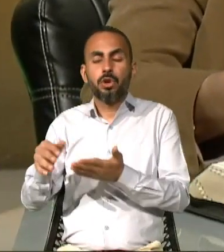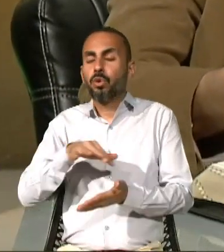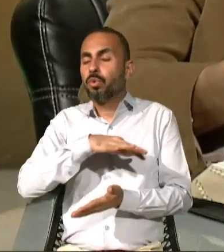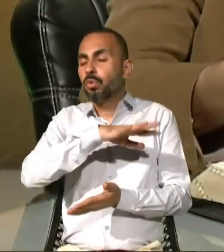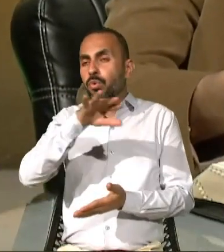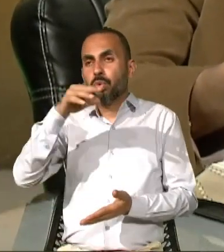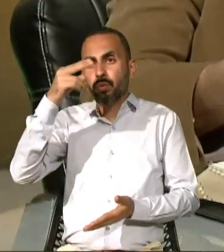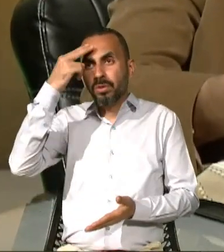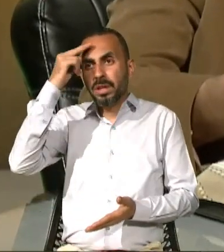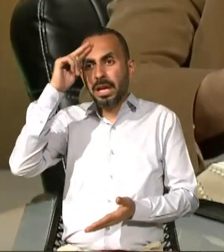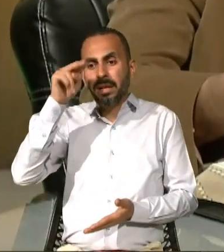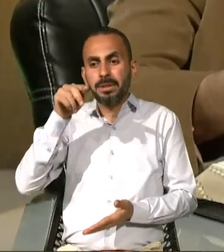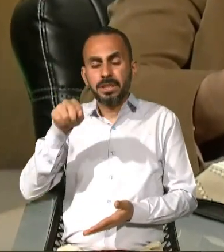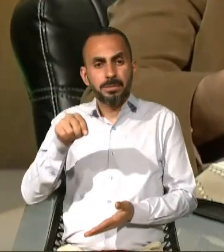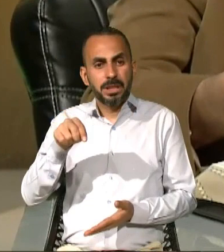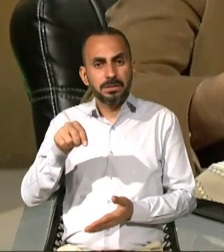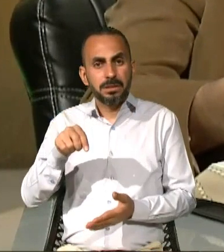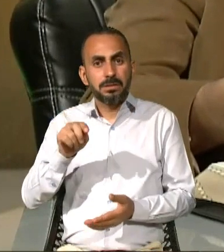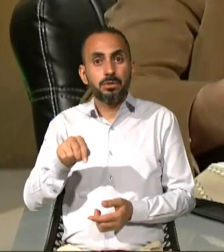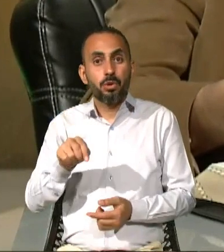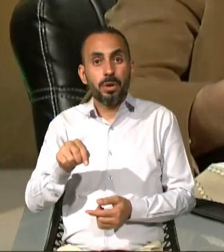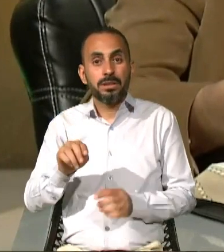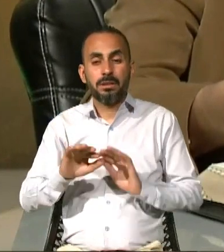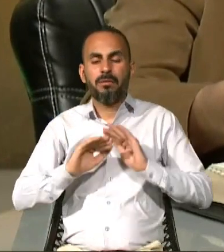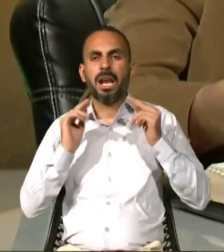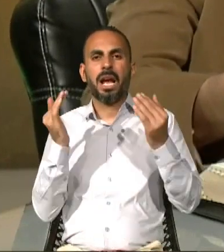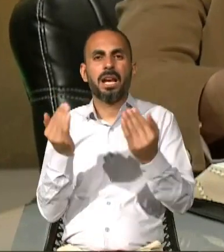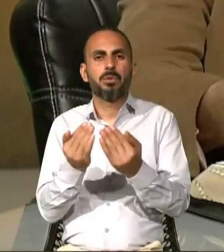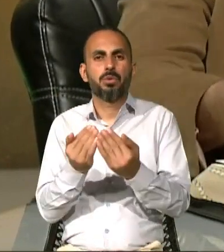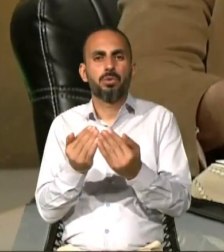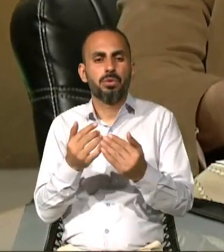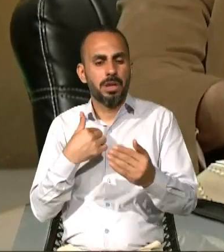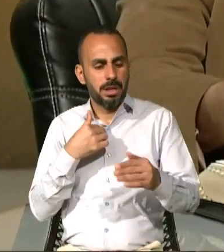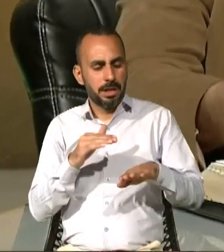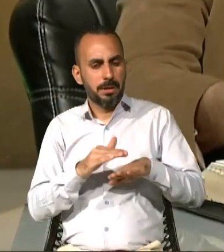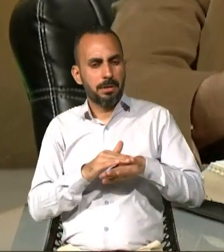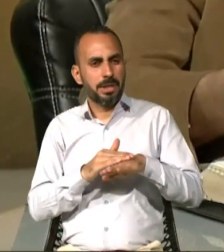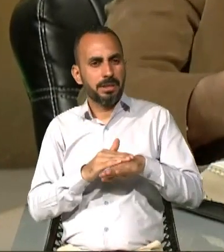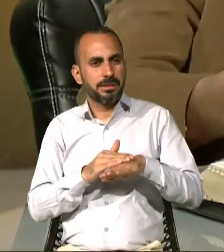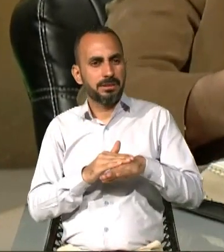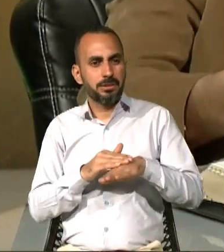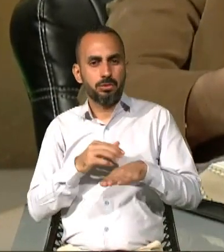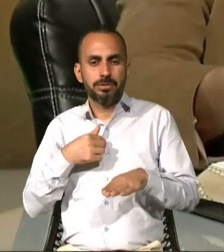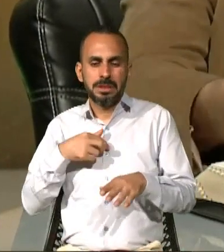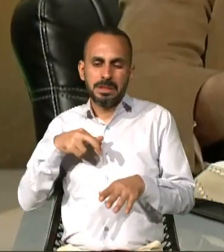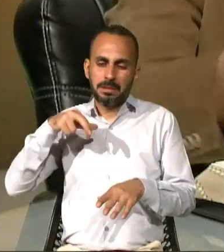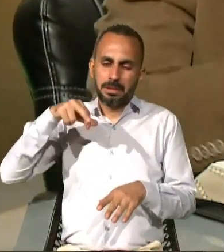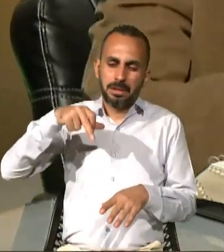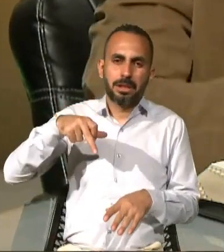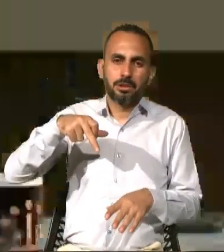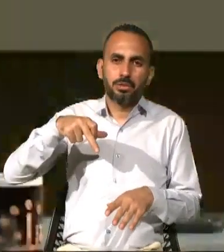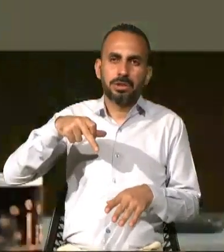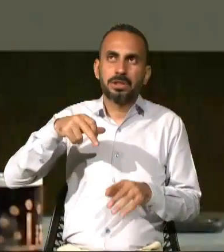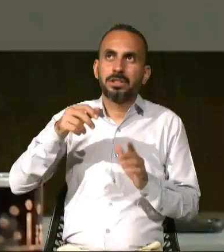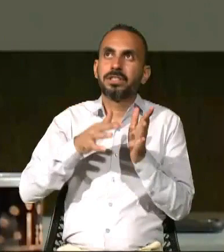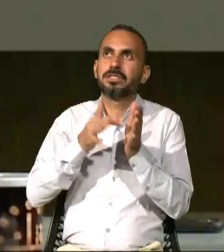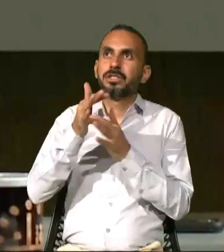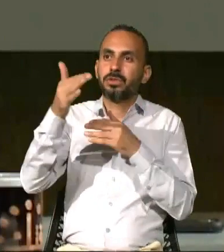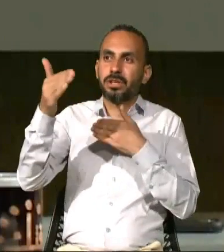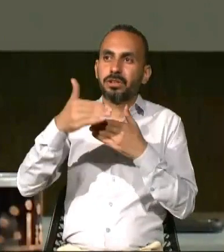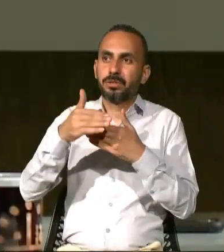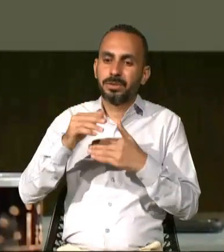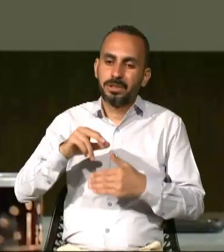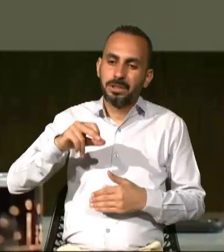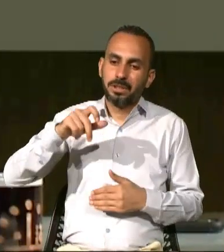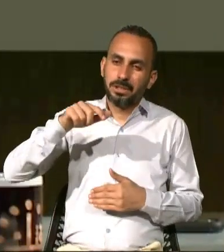دي، بحس ان كل حدث بيقربني خطوه من مجيء المسيح. طب ما من النهاية. احنا ربع ساعة خلصت